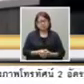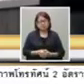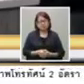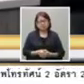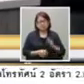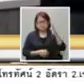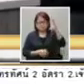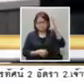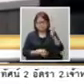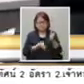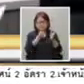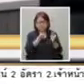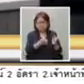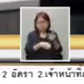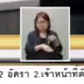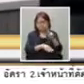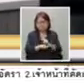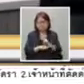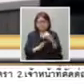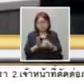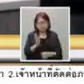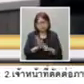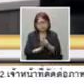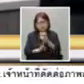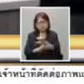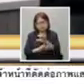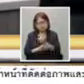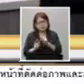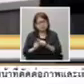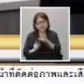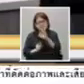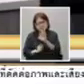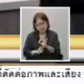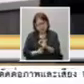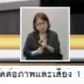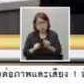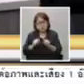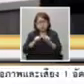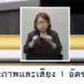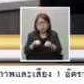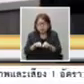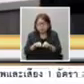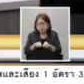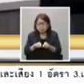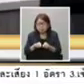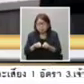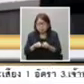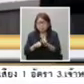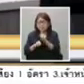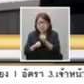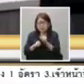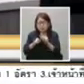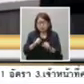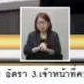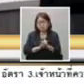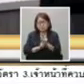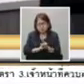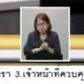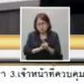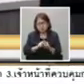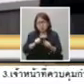ขอประท้วงท่านประธานในข้อ9วงเล็บเนี่ยวงเล็บ1วงเล็บ2แล้วก็วง